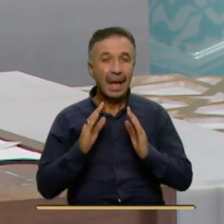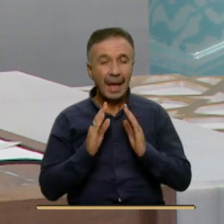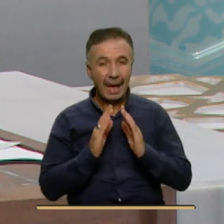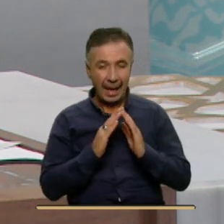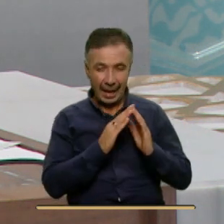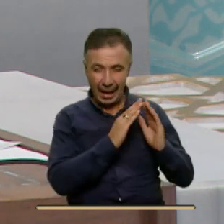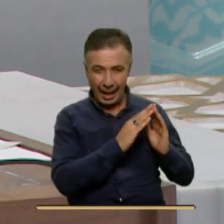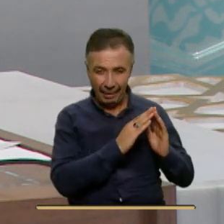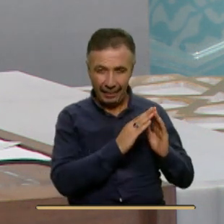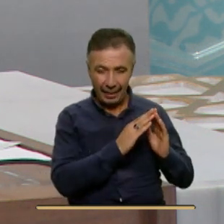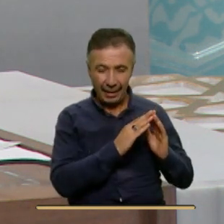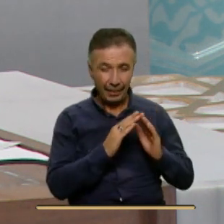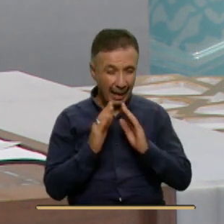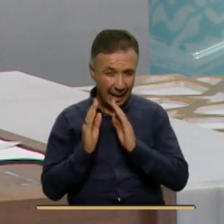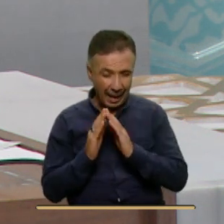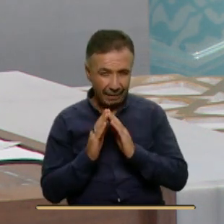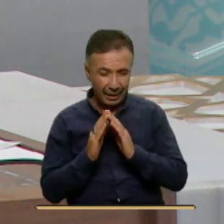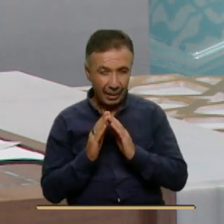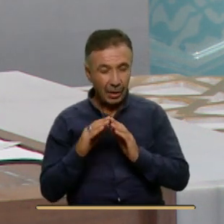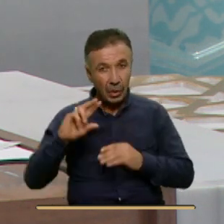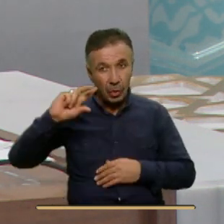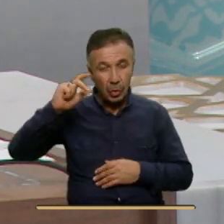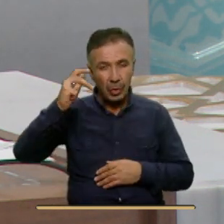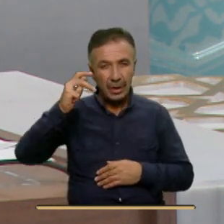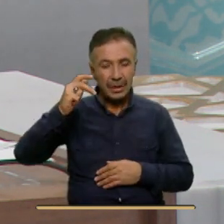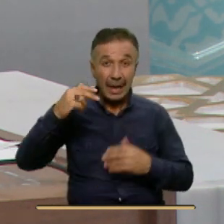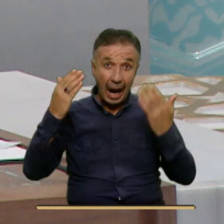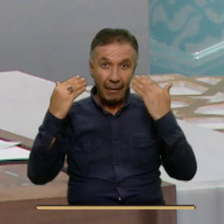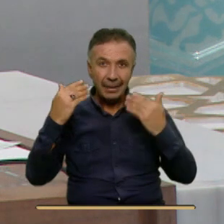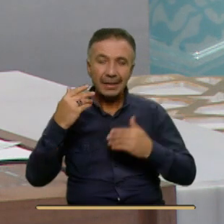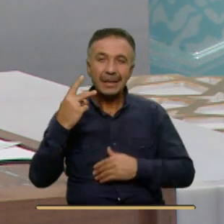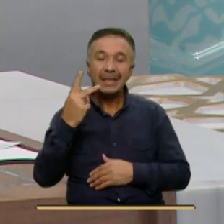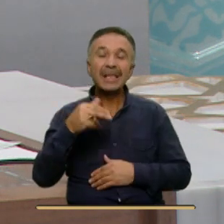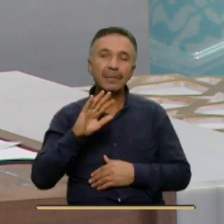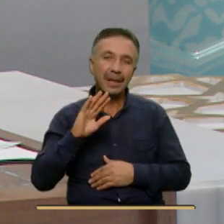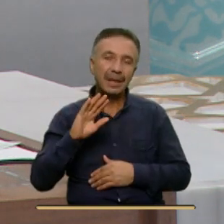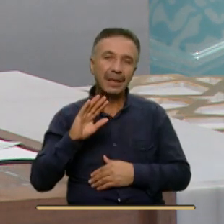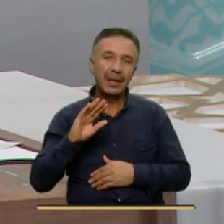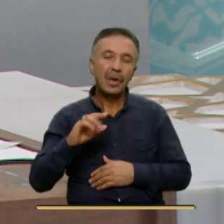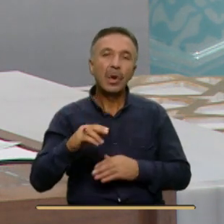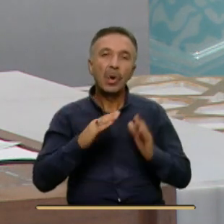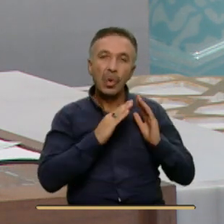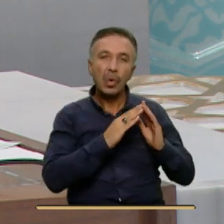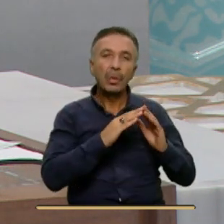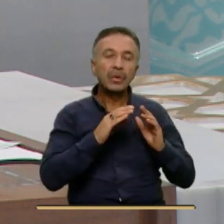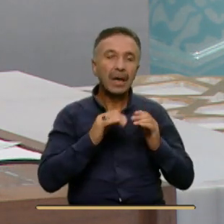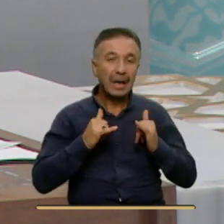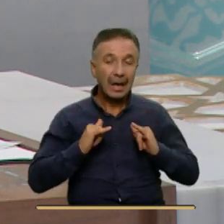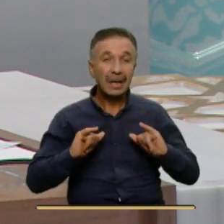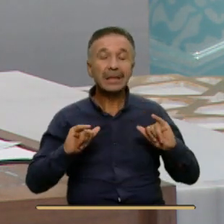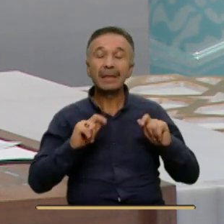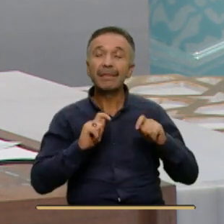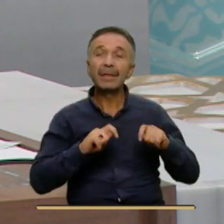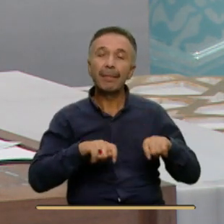evini kesmeyecek, güneşini, havasını kesmeyecek. Ona rahatsızlık vermeyecek.